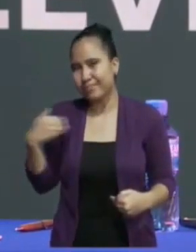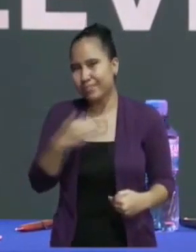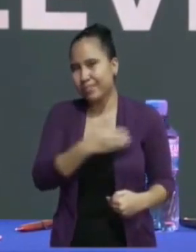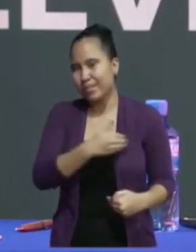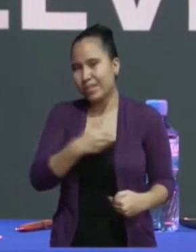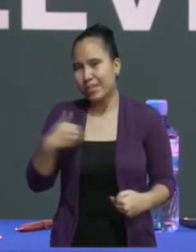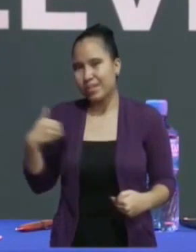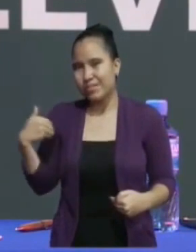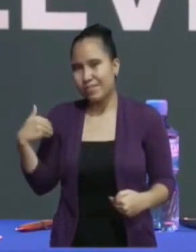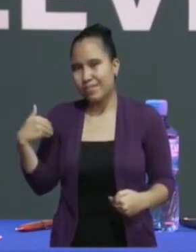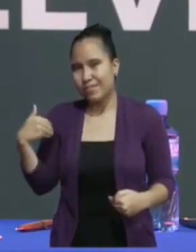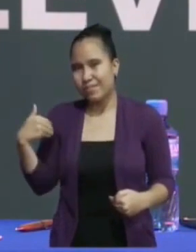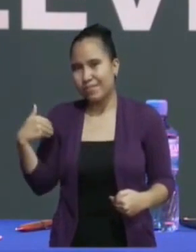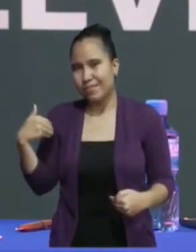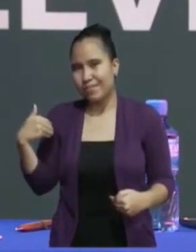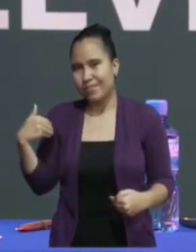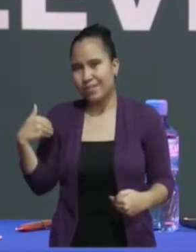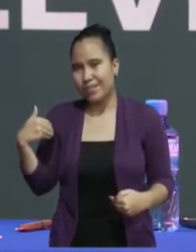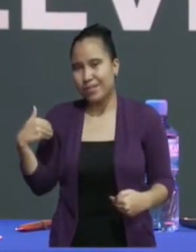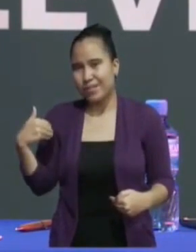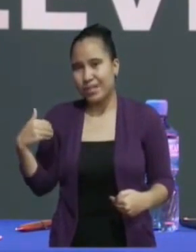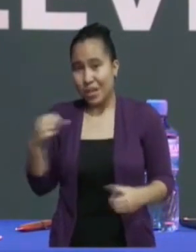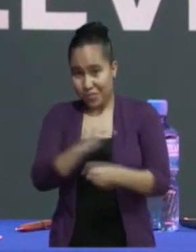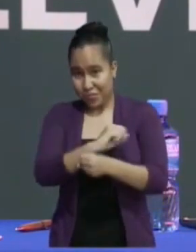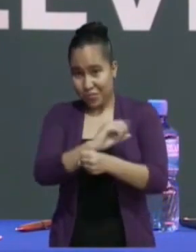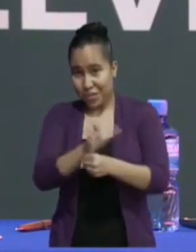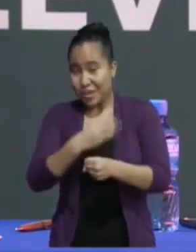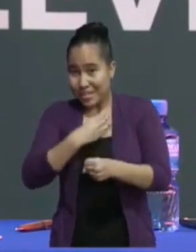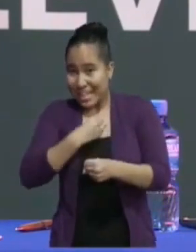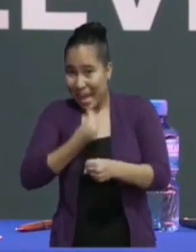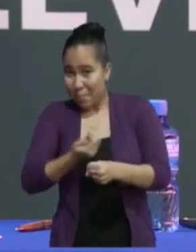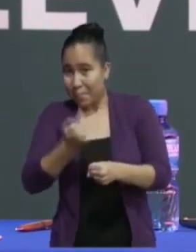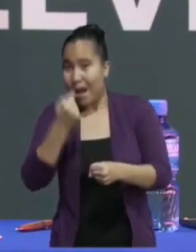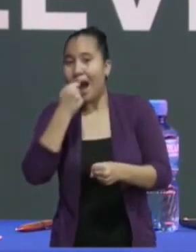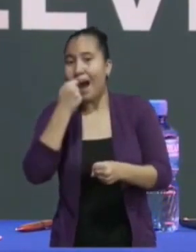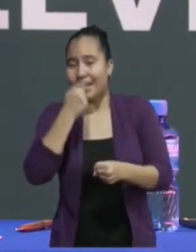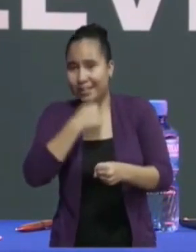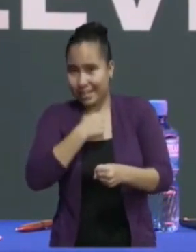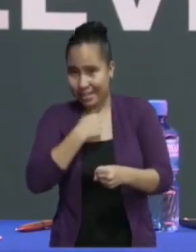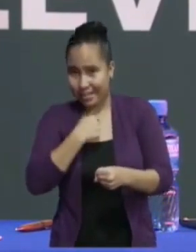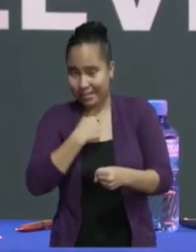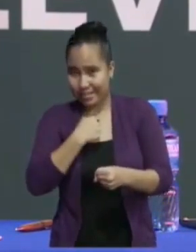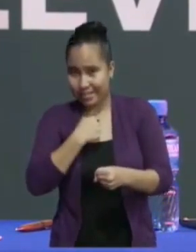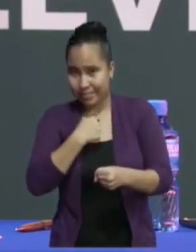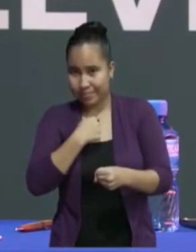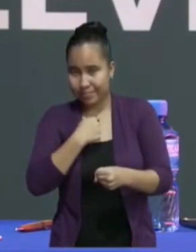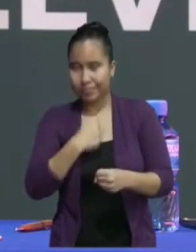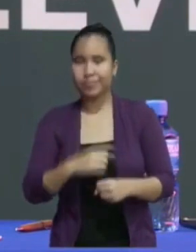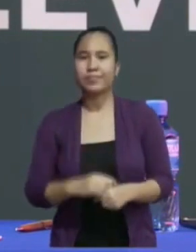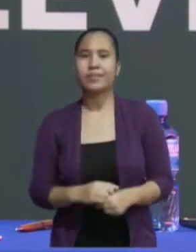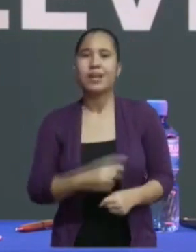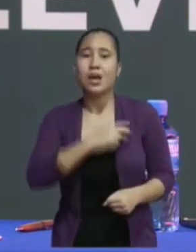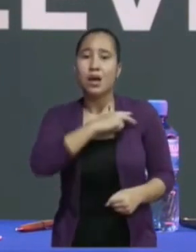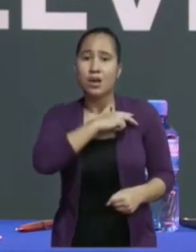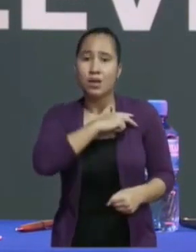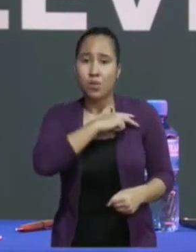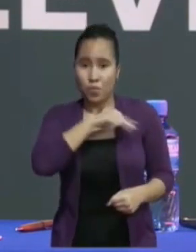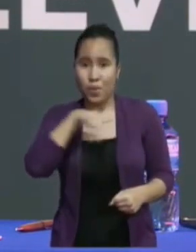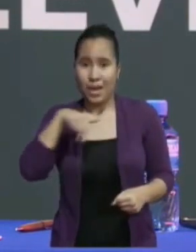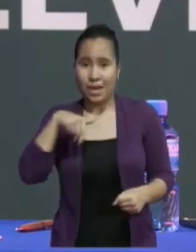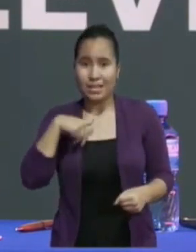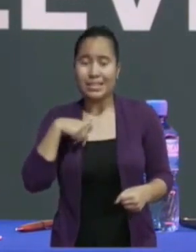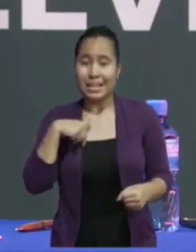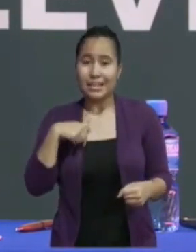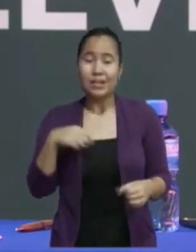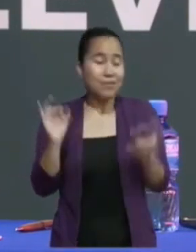viral shedding, zoals we dat noemen, virus in de keel, dat uitgezeden wordt in de keel, hebben wij gezegd van, we zitten aan de heel veilige